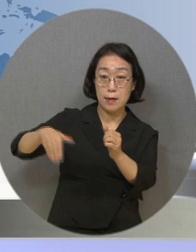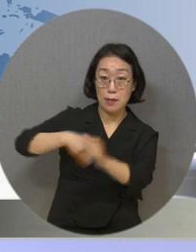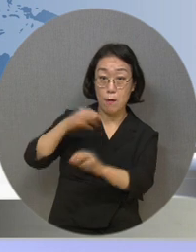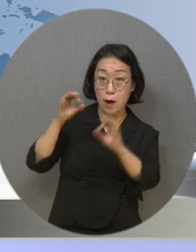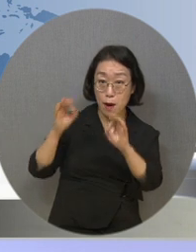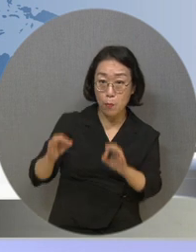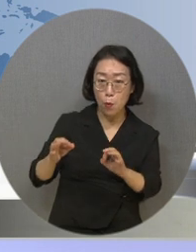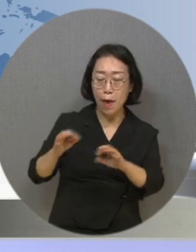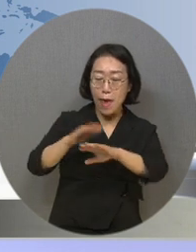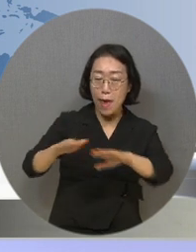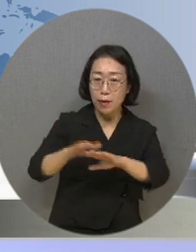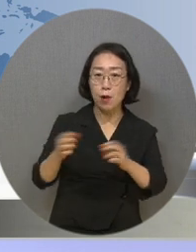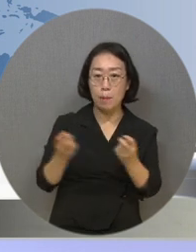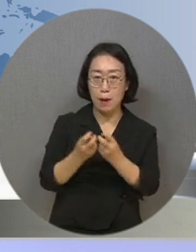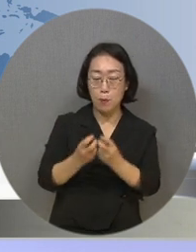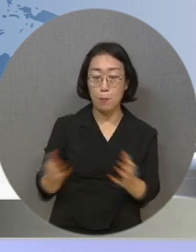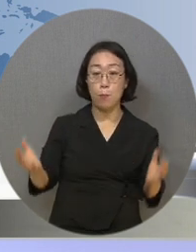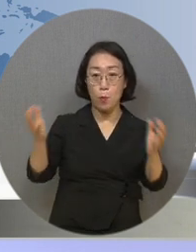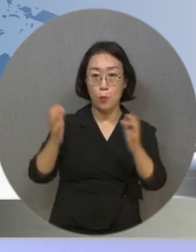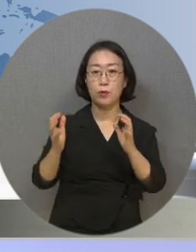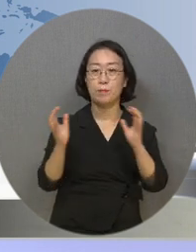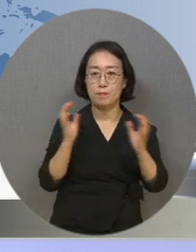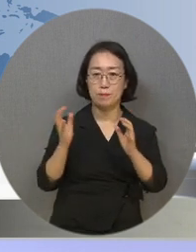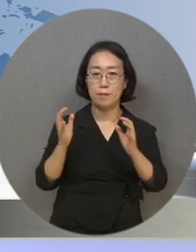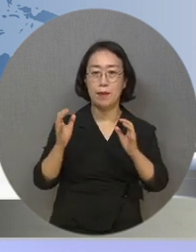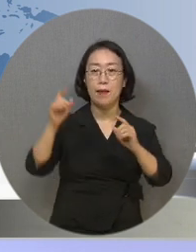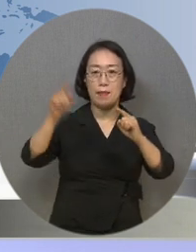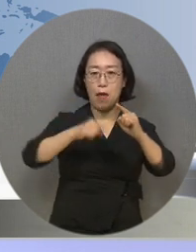방안을 모색하는 공동 학술 대회가 열렸습니다.